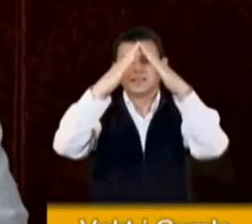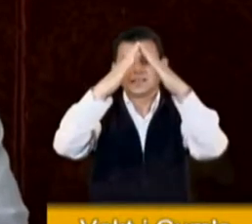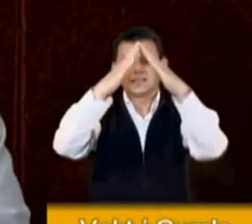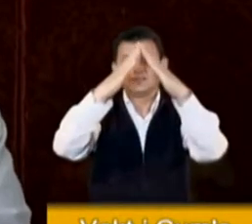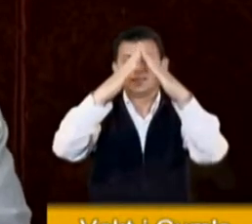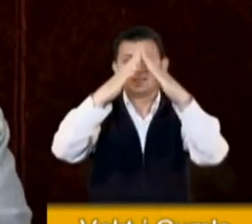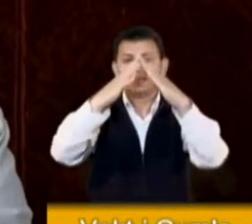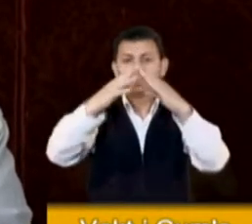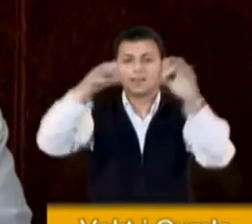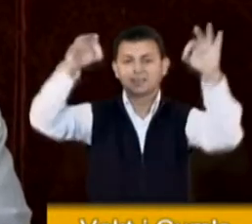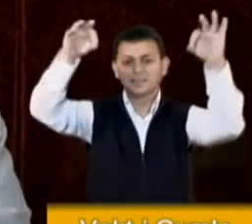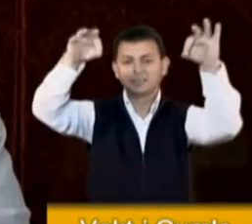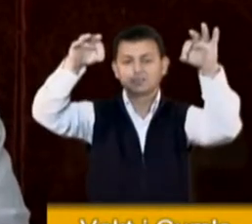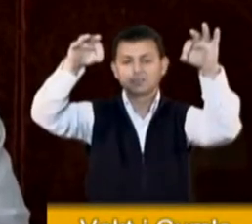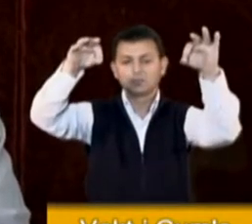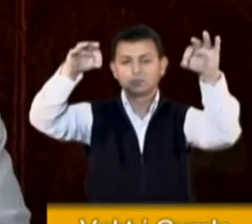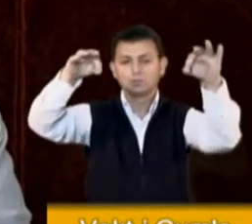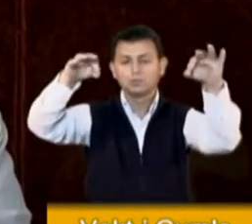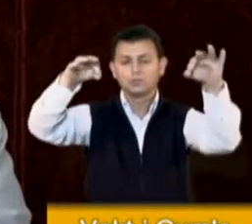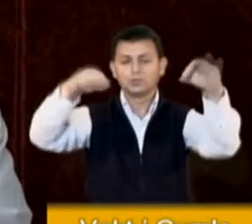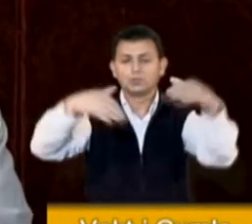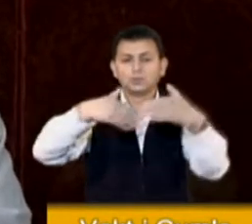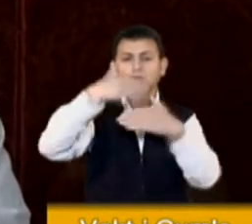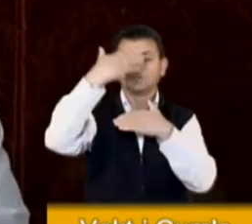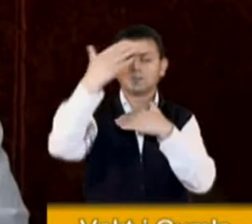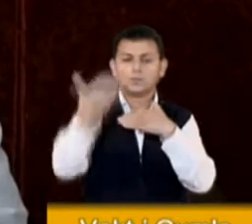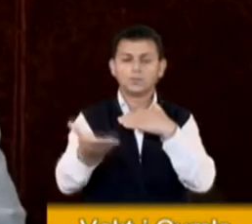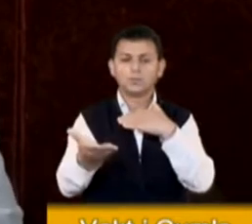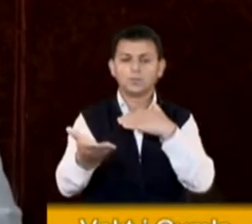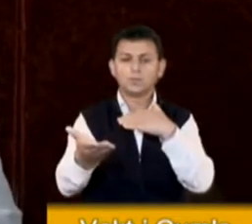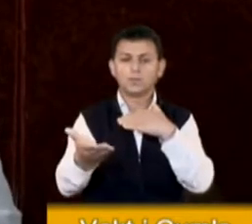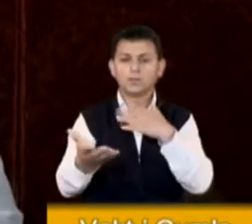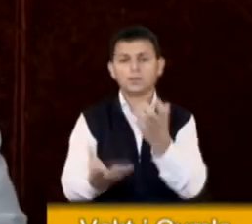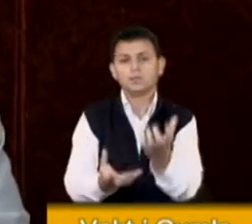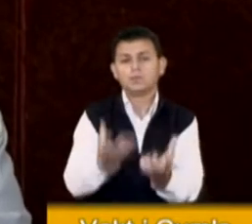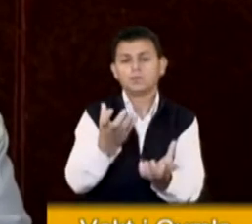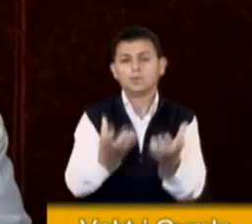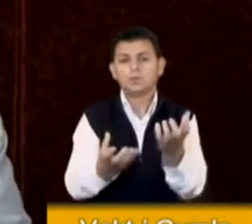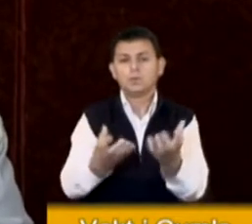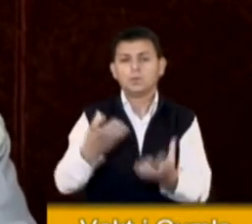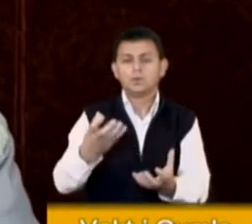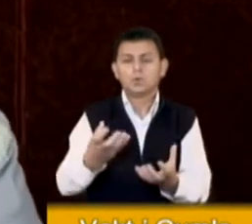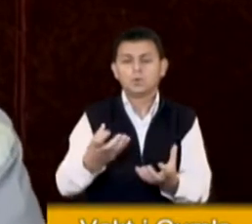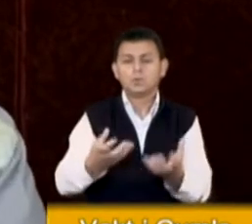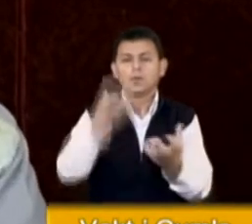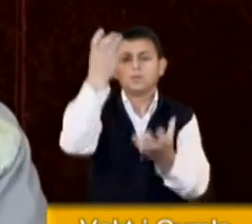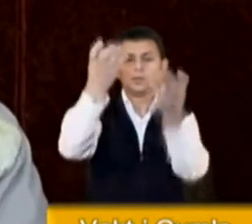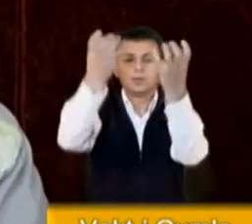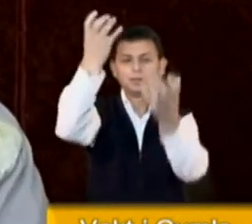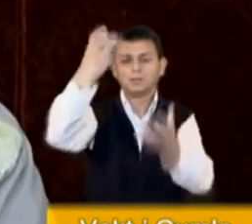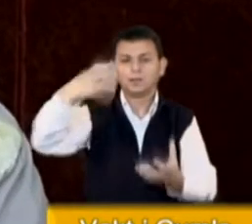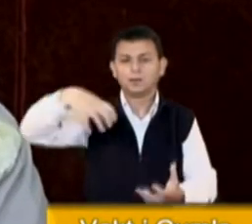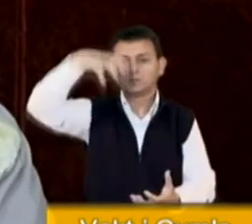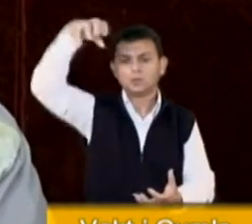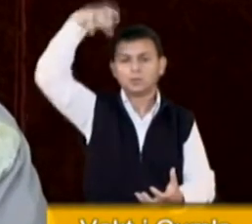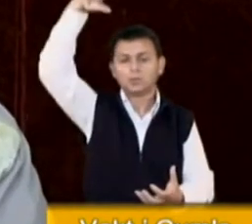mi? O nazar, üzerliklerin dumanıyla duman altı ediliyor. Ha sigara dumanı, ha üzerlik dumanı, değil mi?